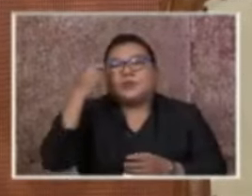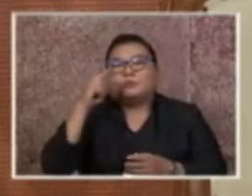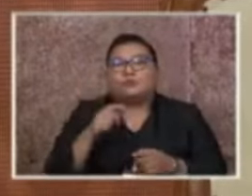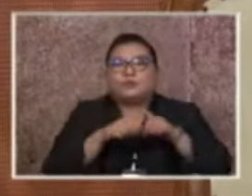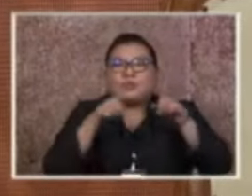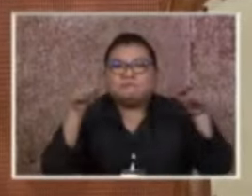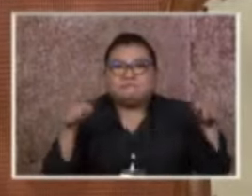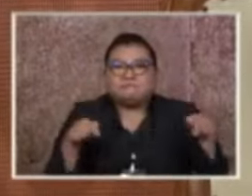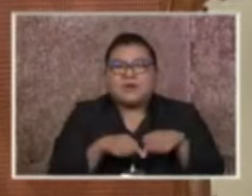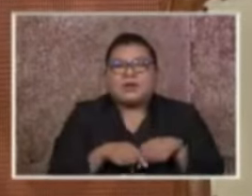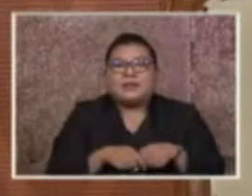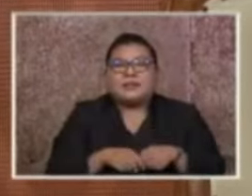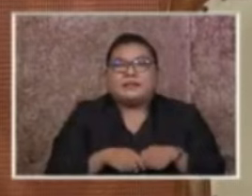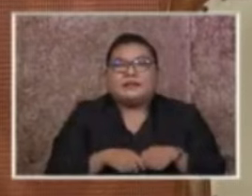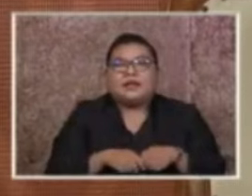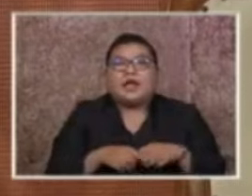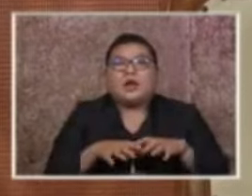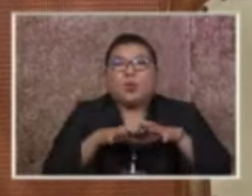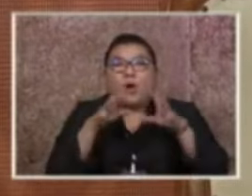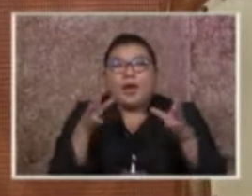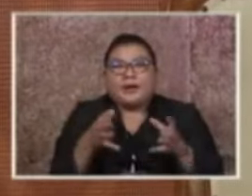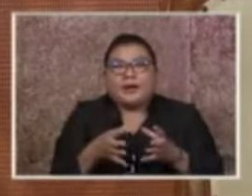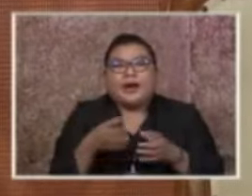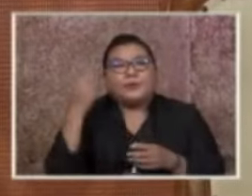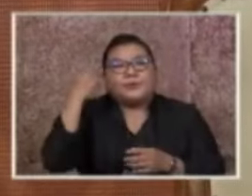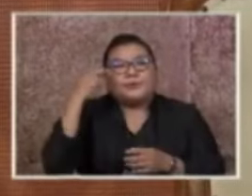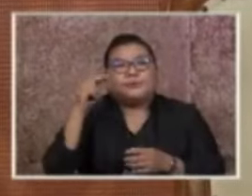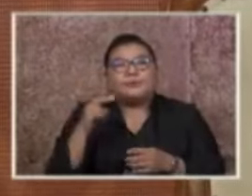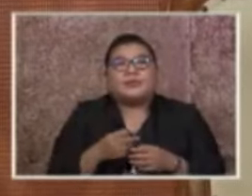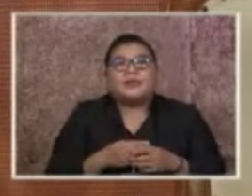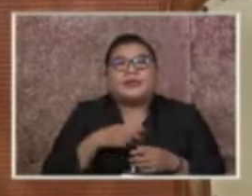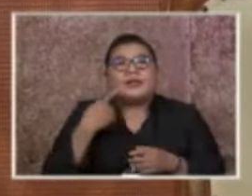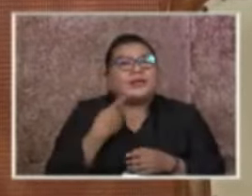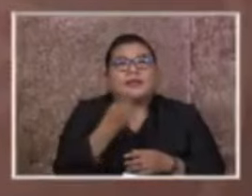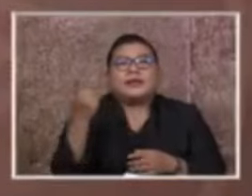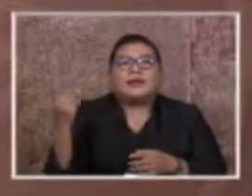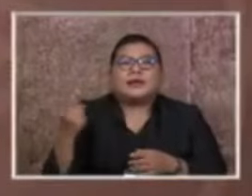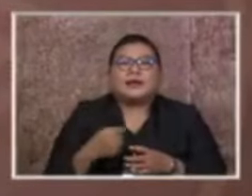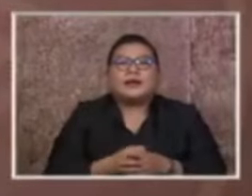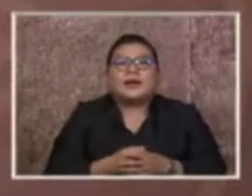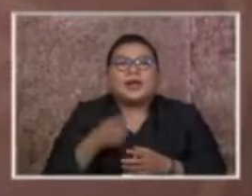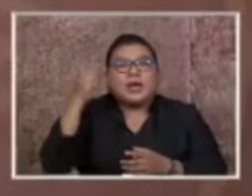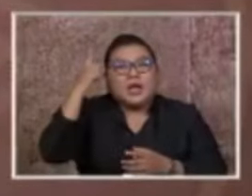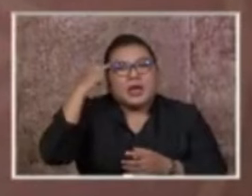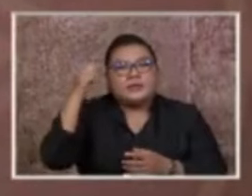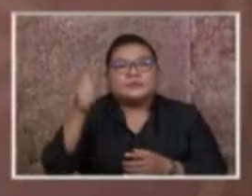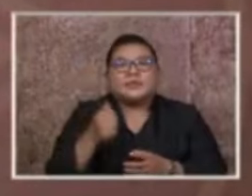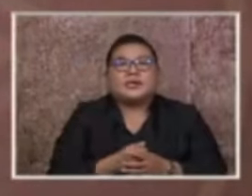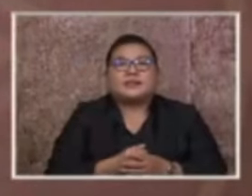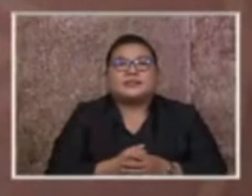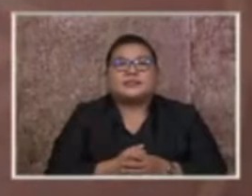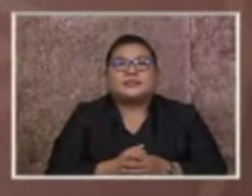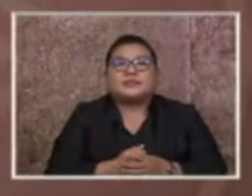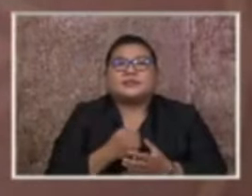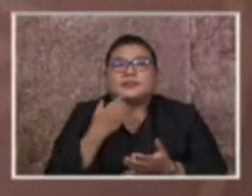jen ini memberikan tempat sehingga ada wadah bagi mereka untuk menyampaikan menyalurkan aspirasi yang ditanggung oleh pemerintah Terima kasih waktu sudah habis baik